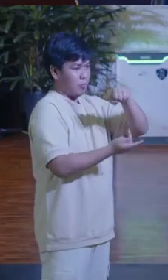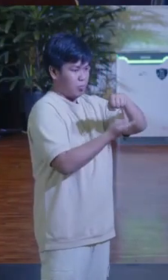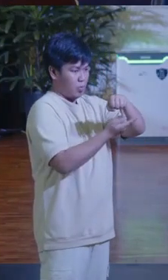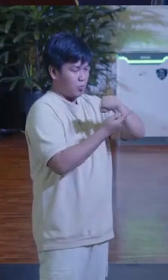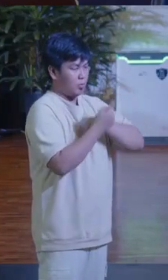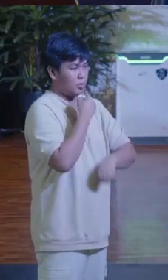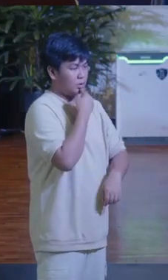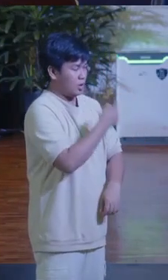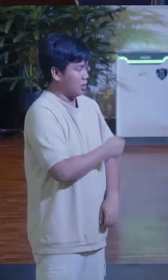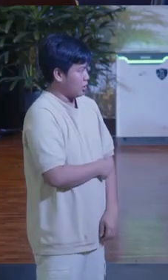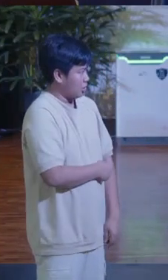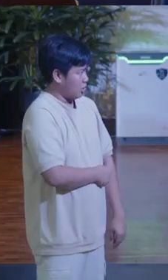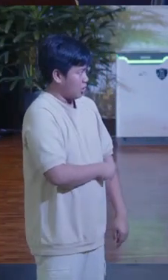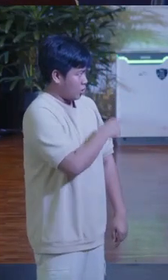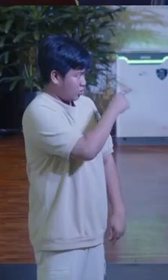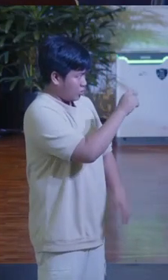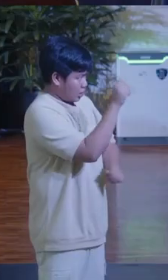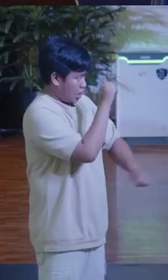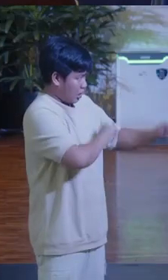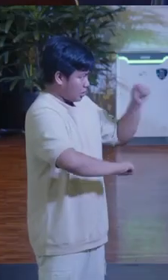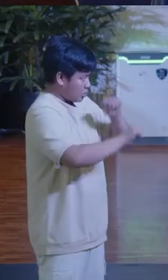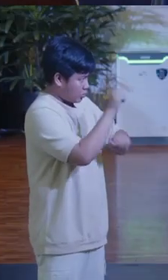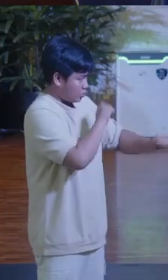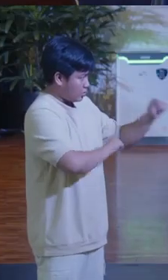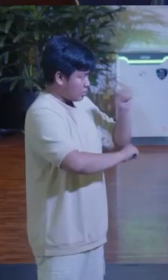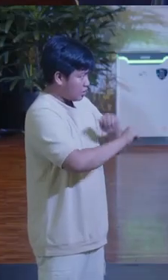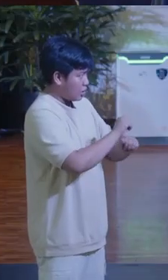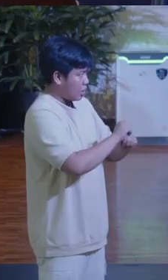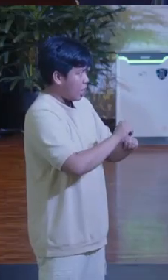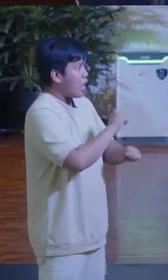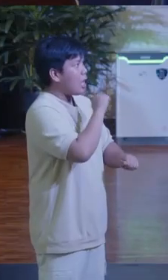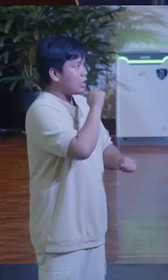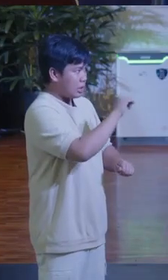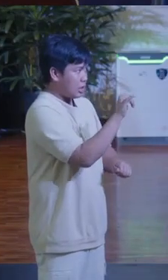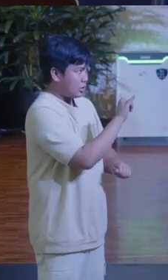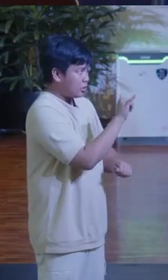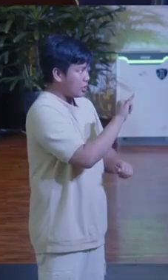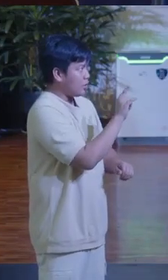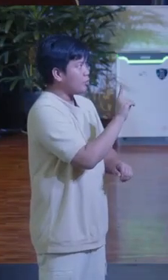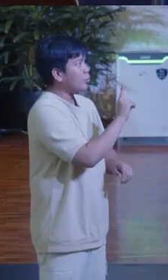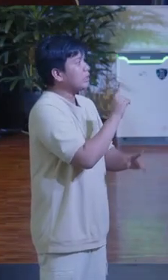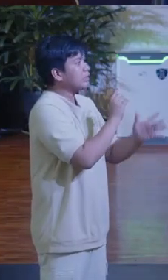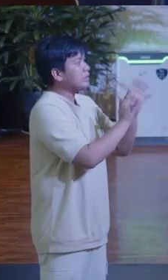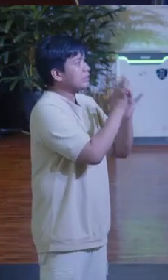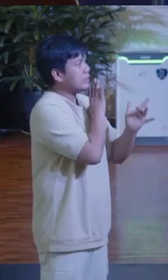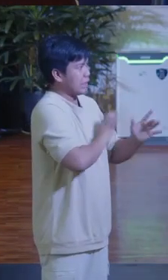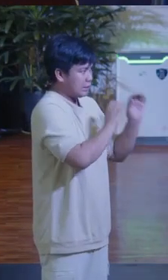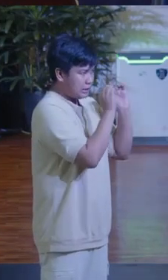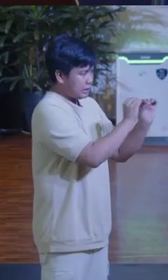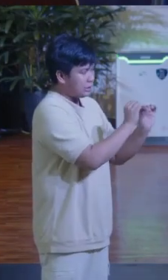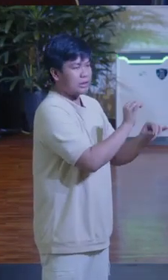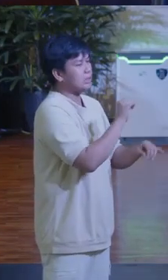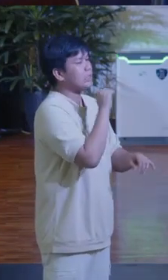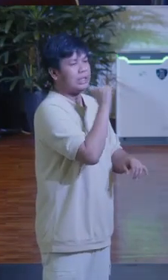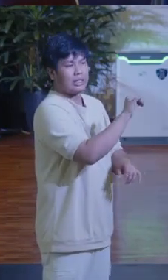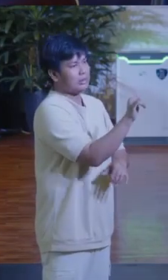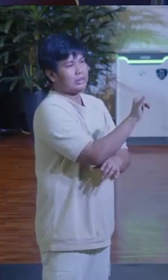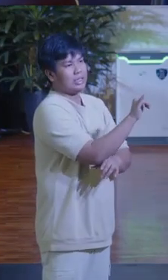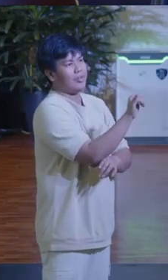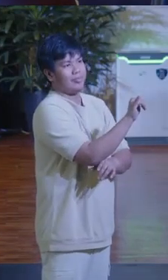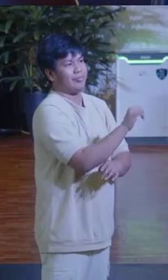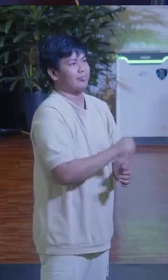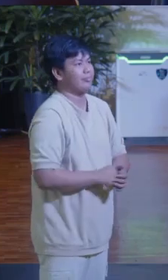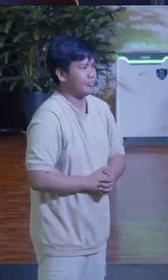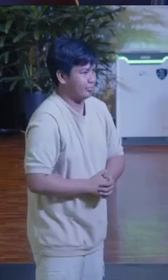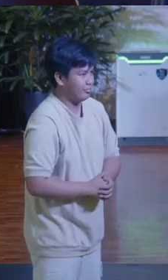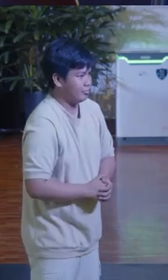their conduct was not in step with the truth of the gospel. Yung pong salitang not in